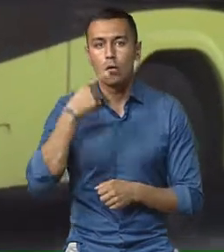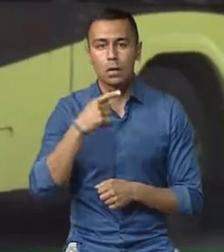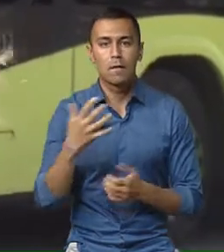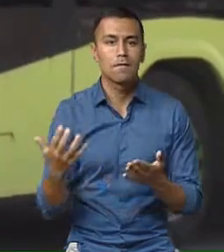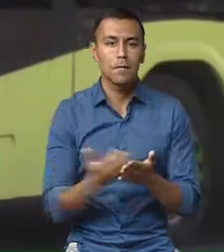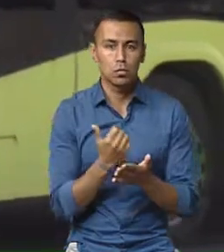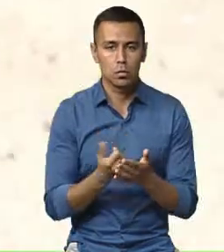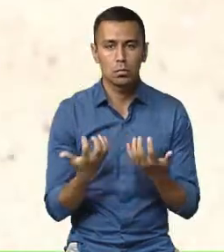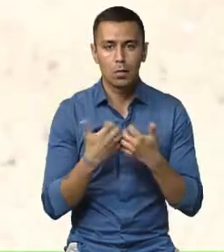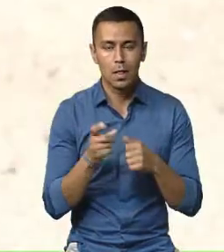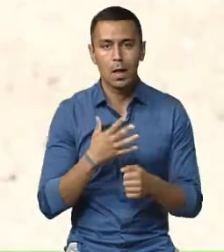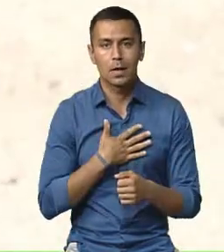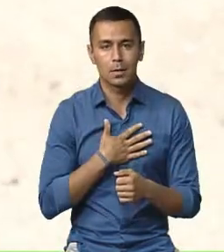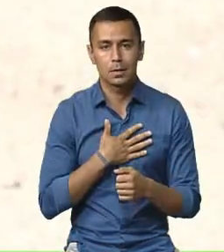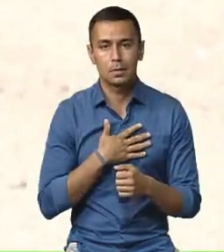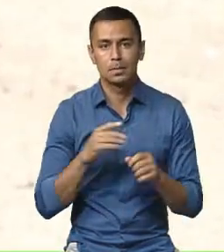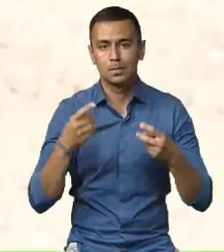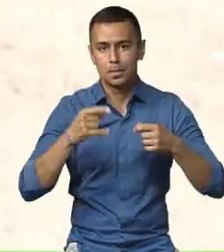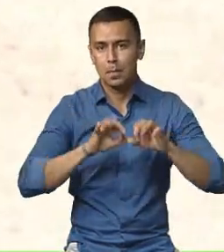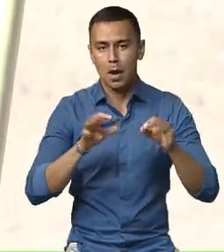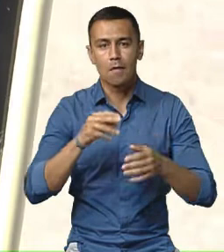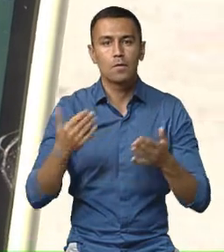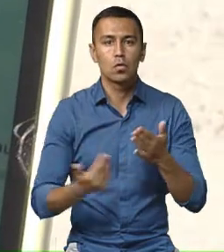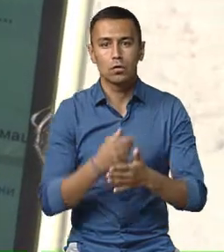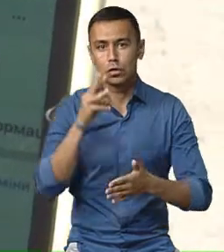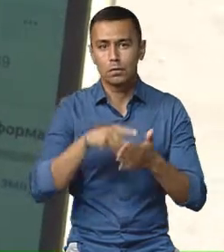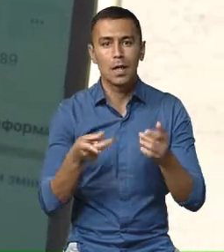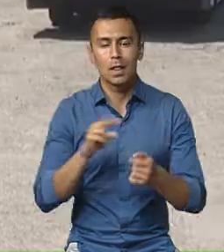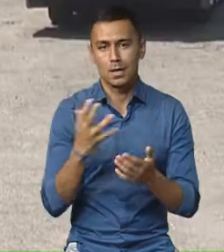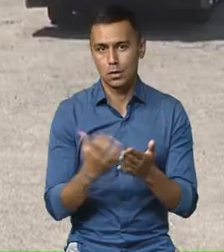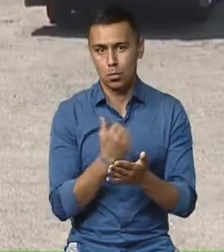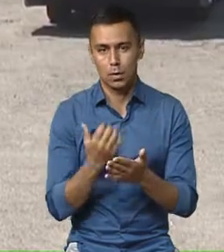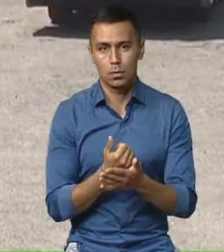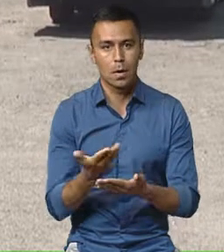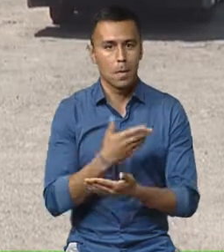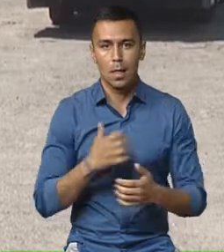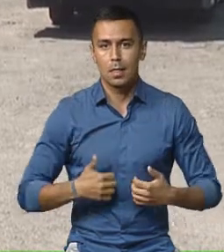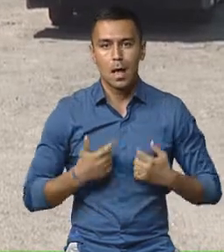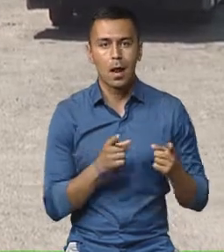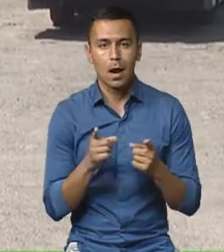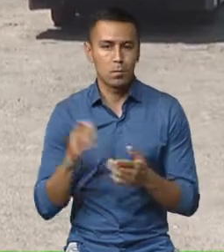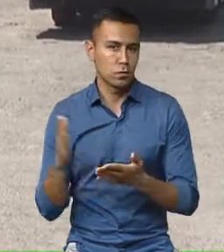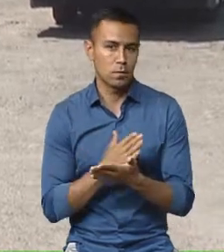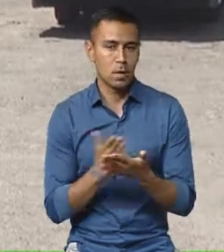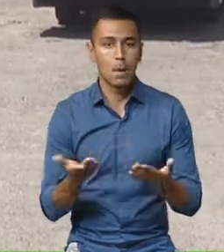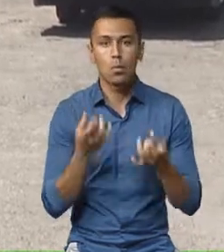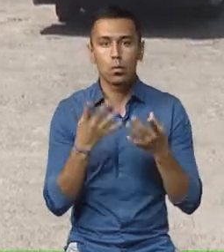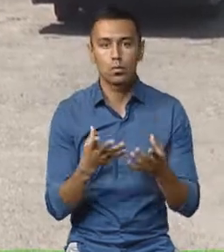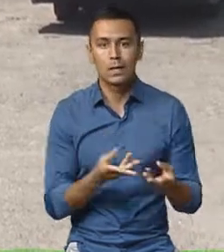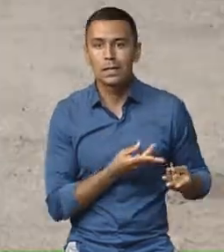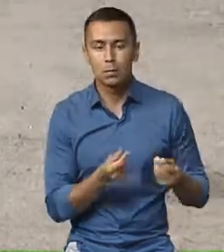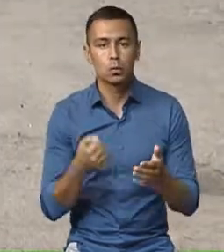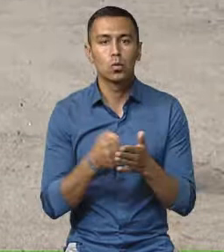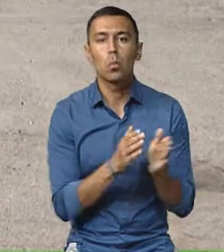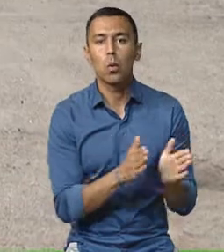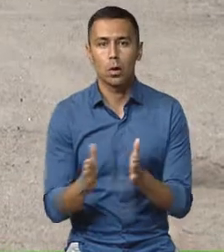виручку порахували для нас, медійників, бо відновлені штрафи не для заробітку. Ми не лякаємо зовсім, ми просто стимулюємо до